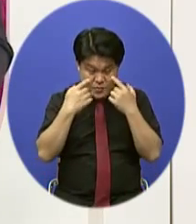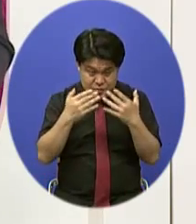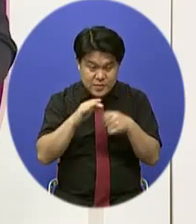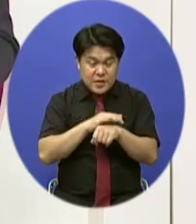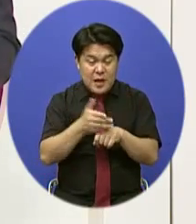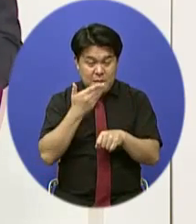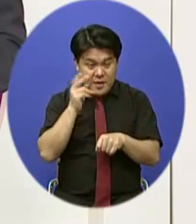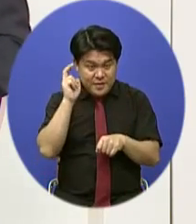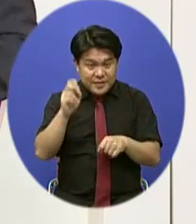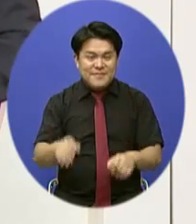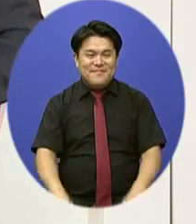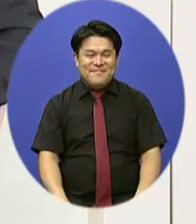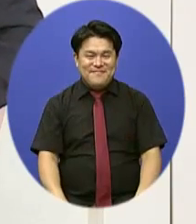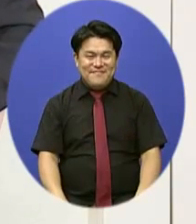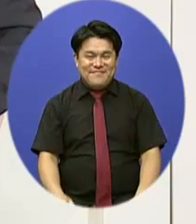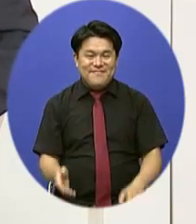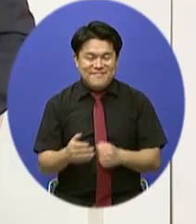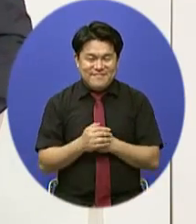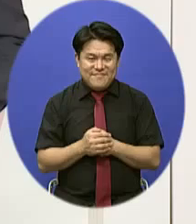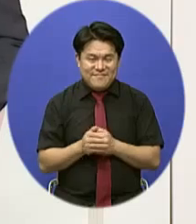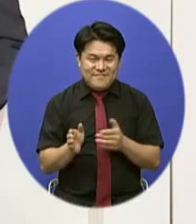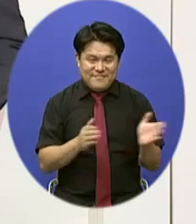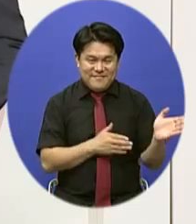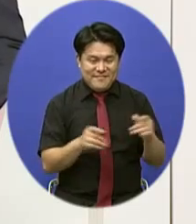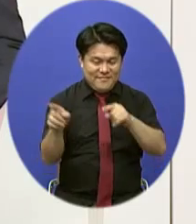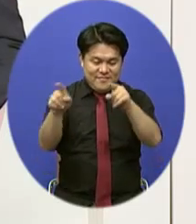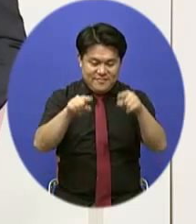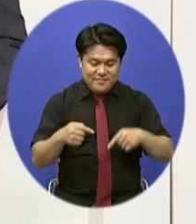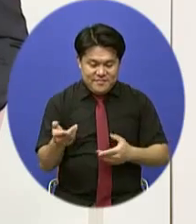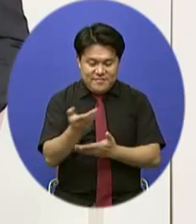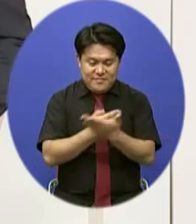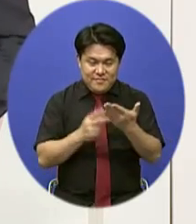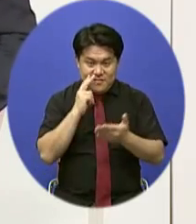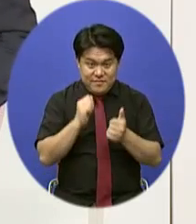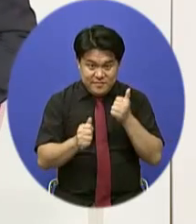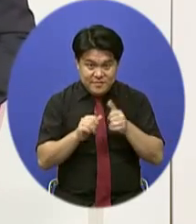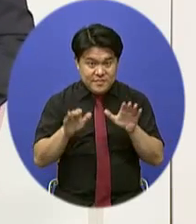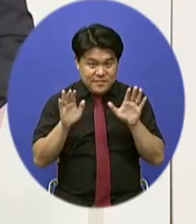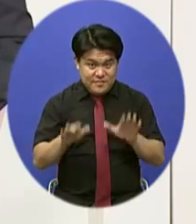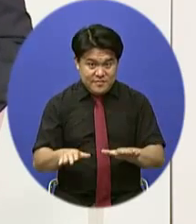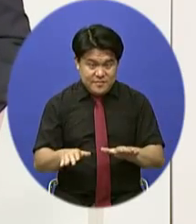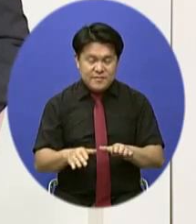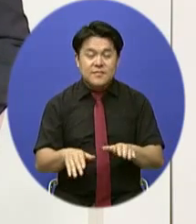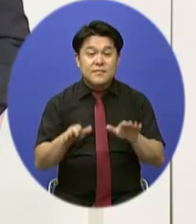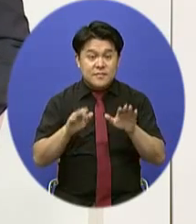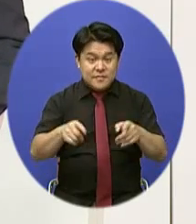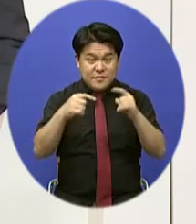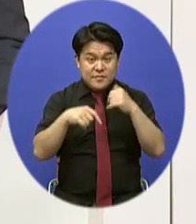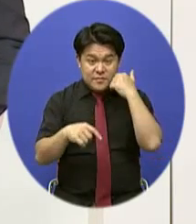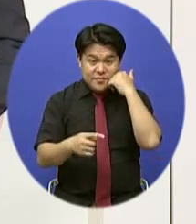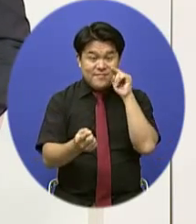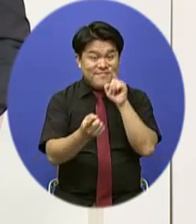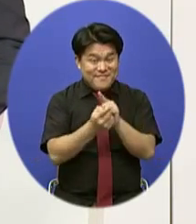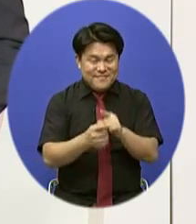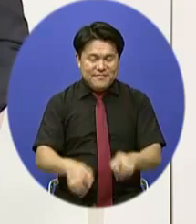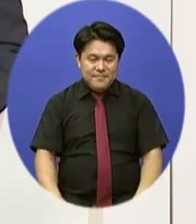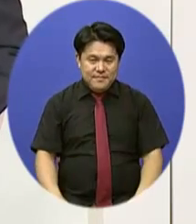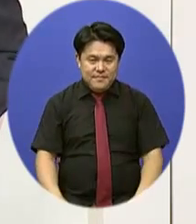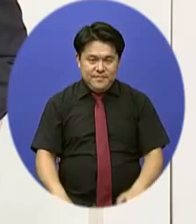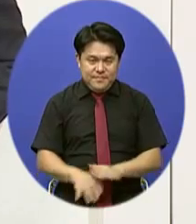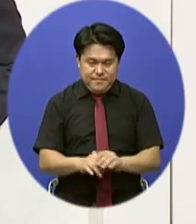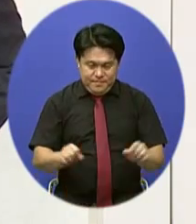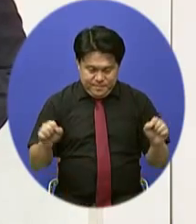잘 불러주셨습니다. 핸드폰인데도. 네. 생방송 전국 나눔 노래자랑 계속해서 네. 즉석 참여자 만나보겠습니다.